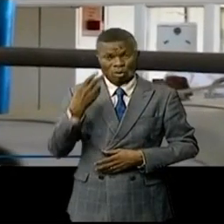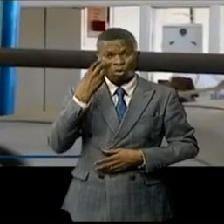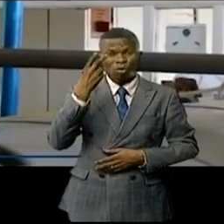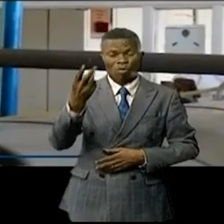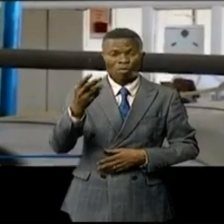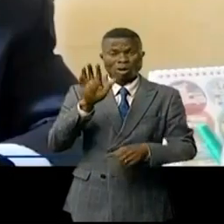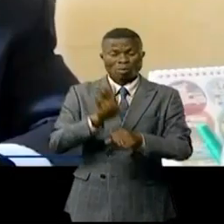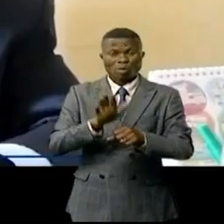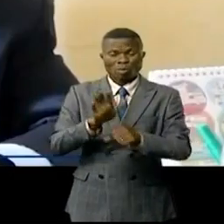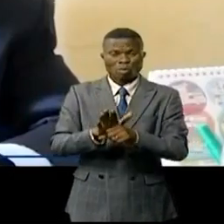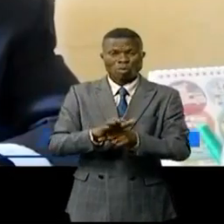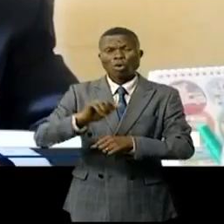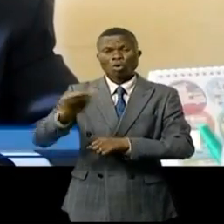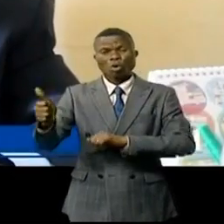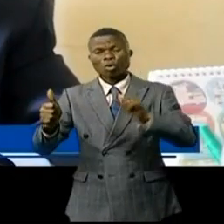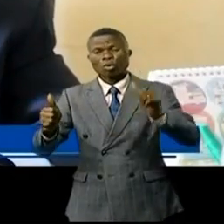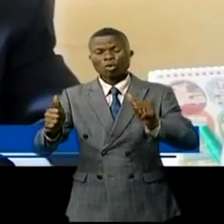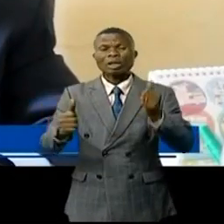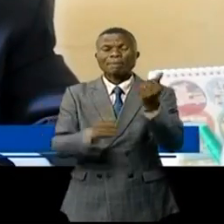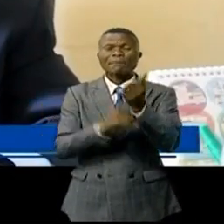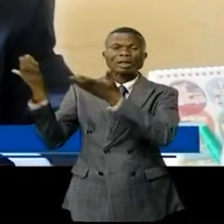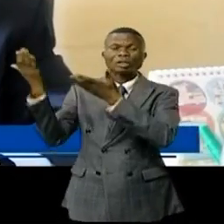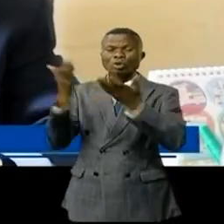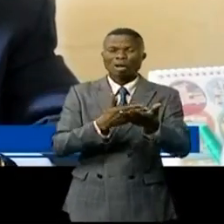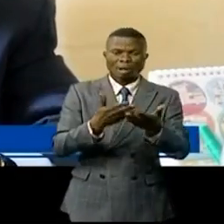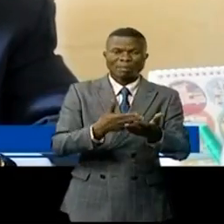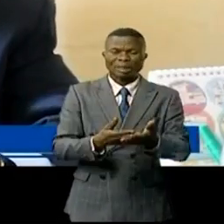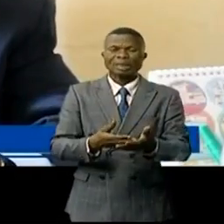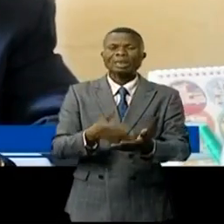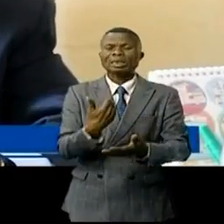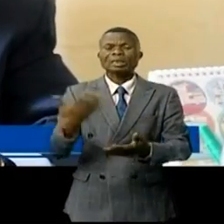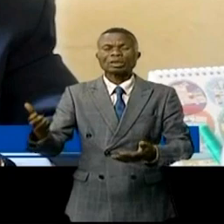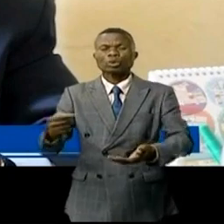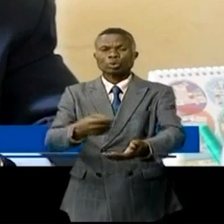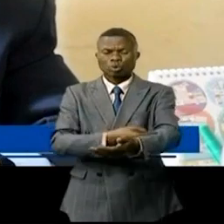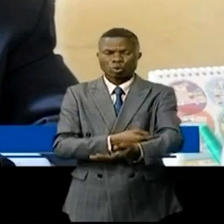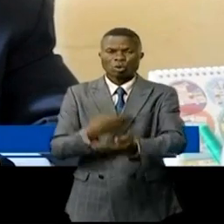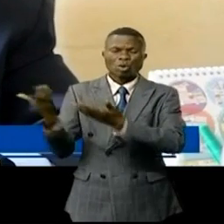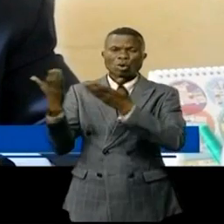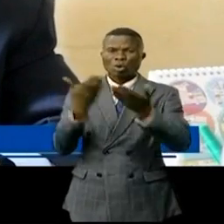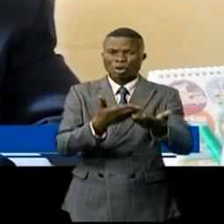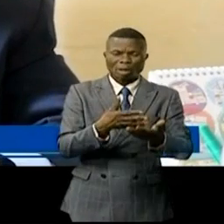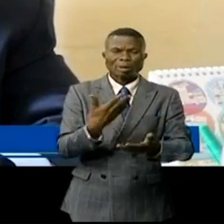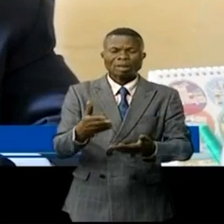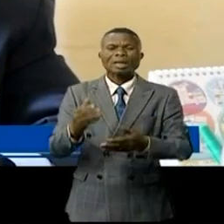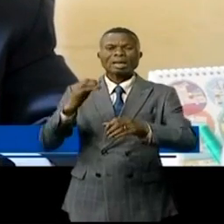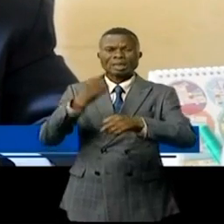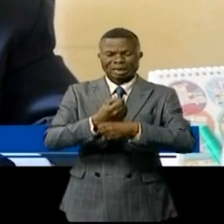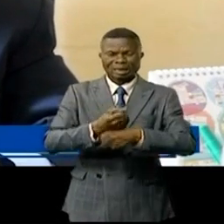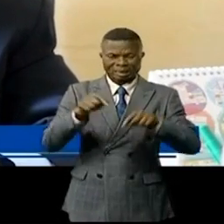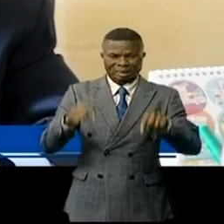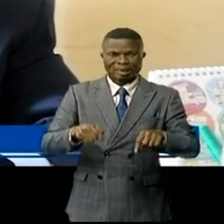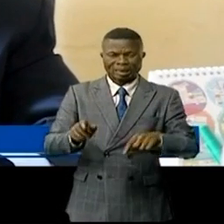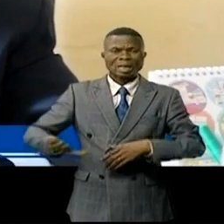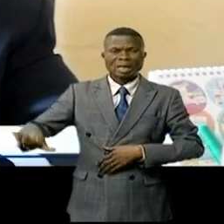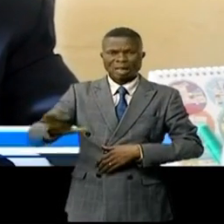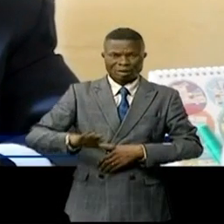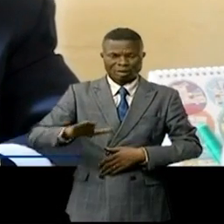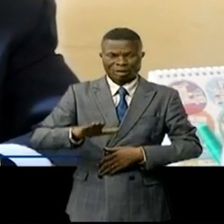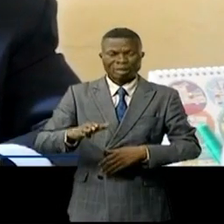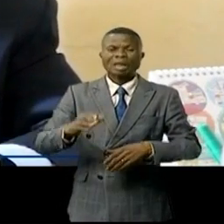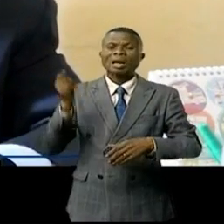forte concurrence sur le marché. D'abord, vous avez des unités implantées dans notre pays qui fabriquent les mêmes